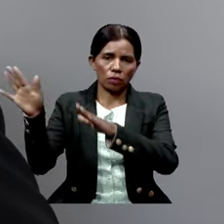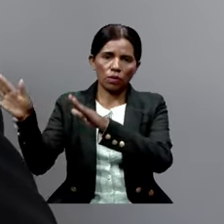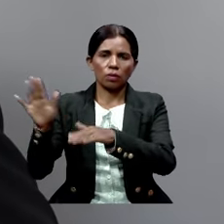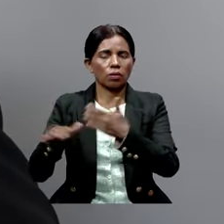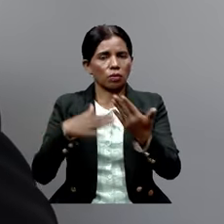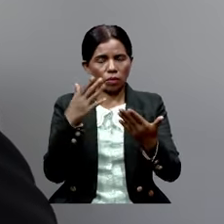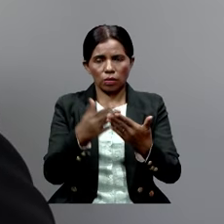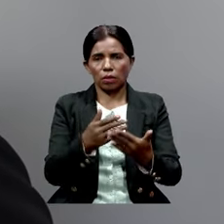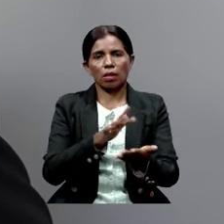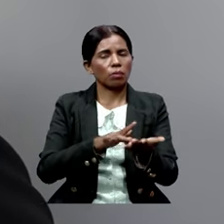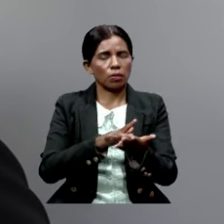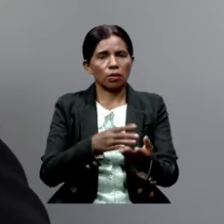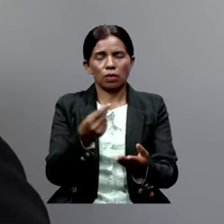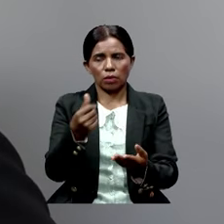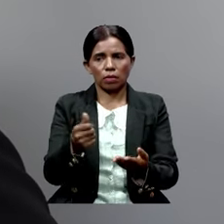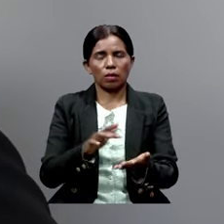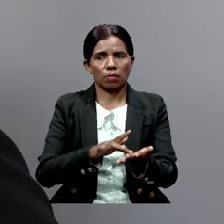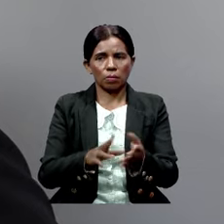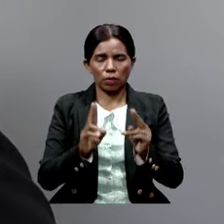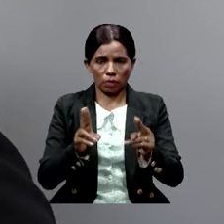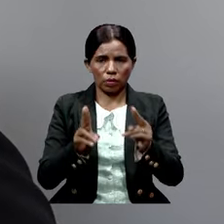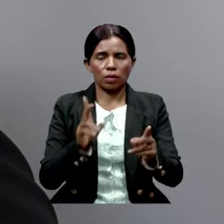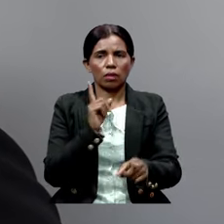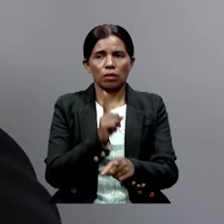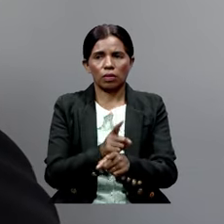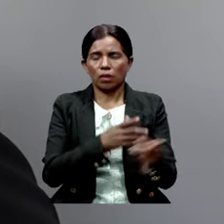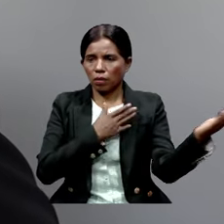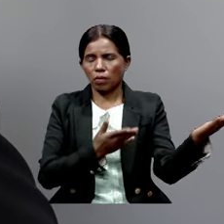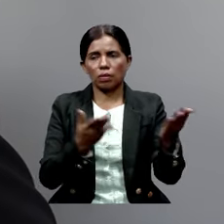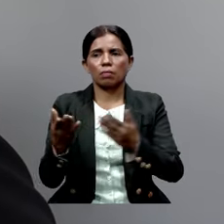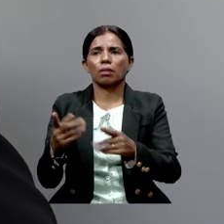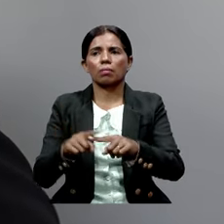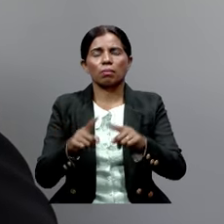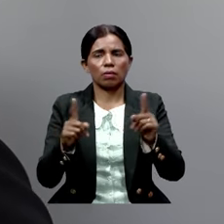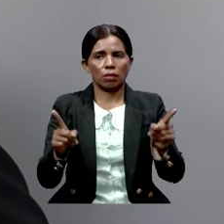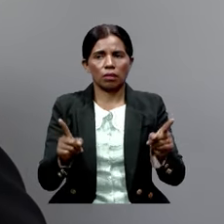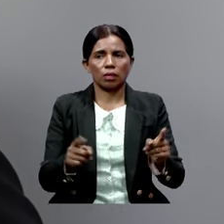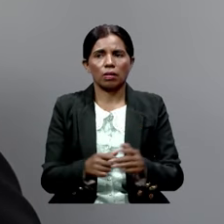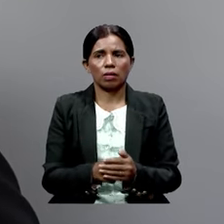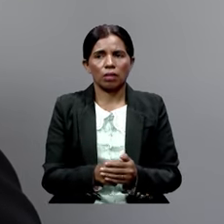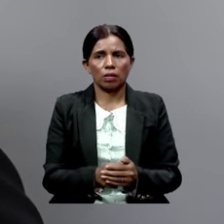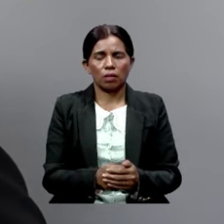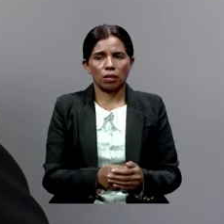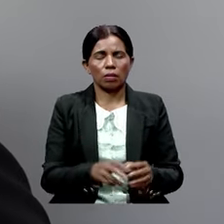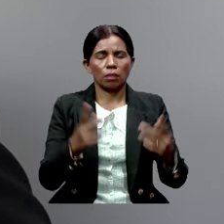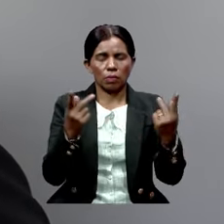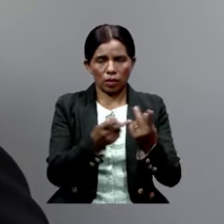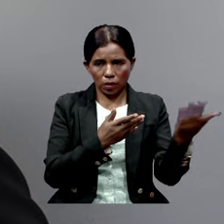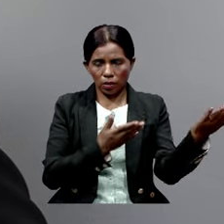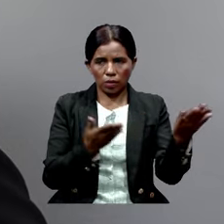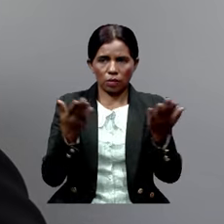ke urgente te tebes tama dunik mai bes la tama faziada kompanya nebe fornese